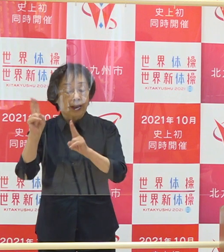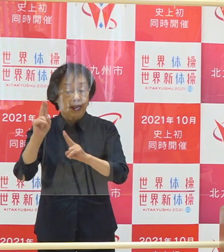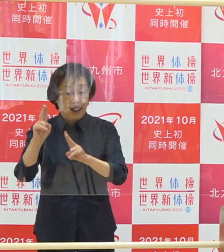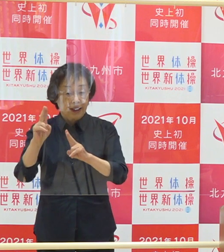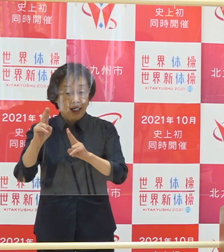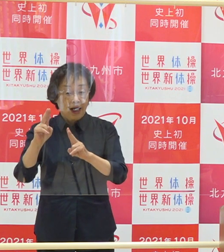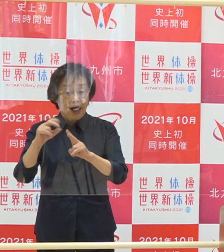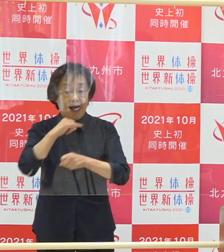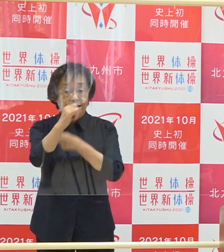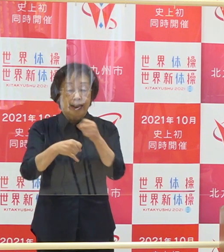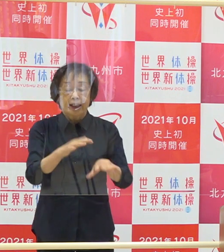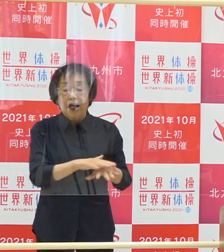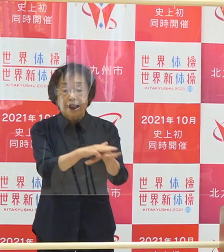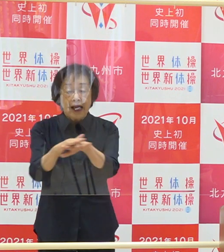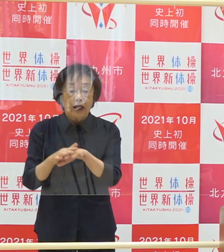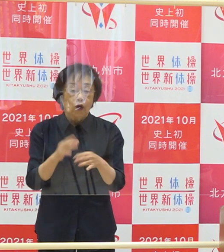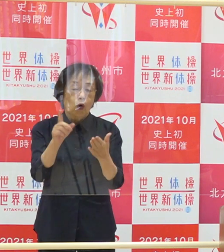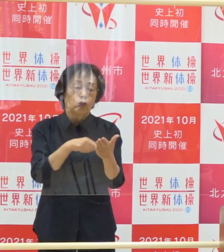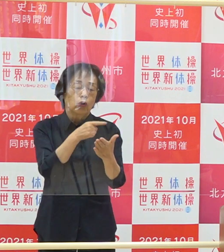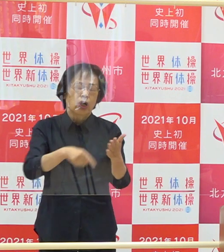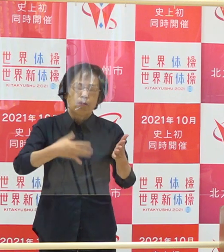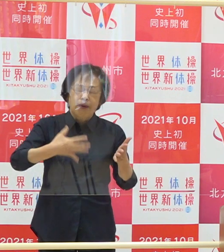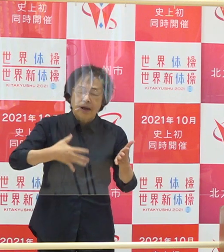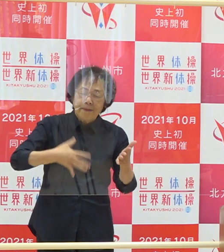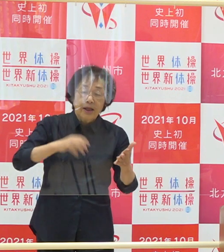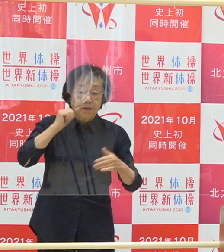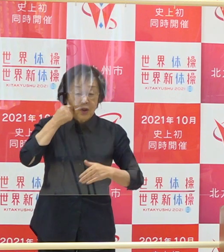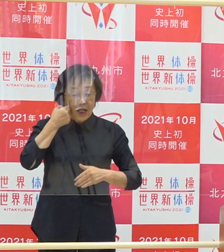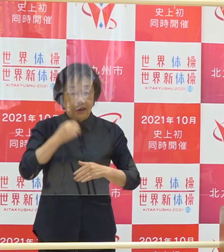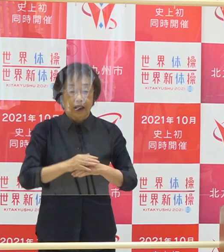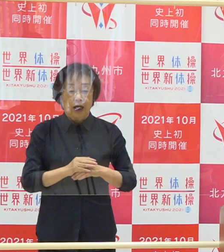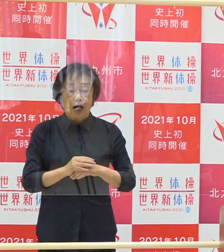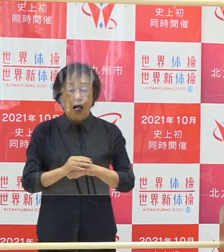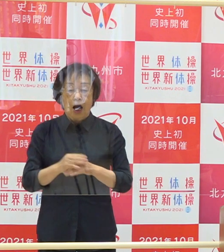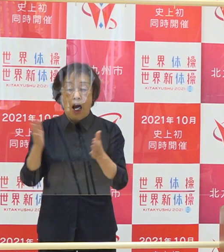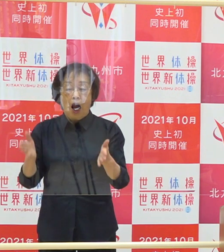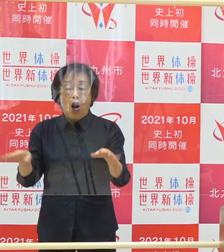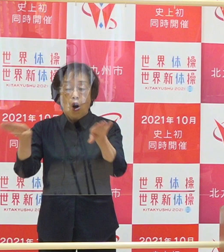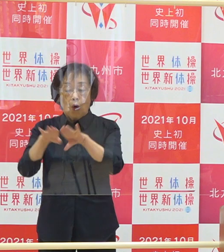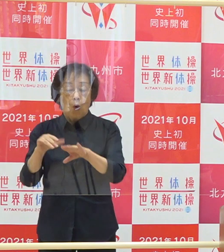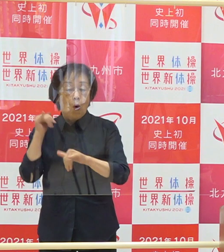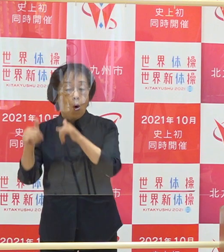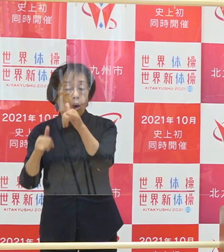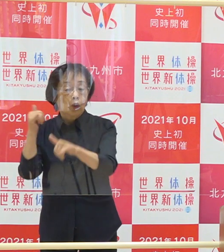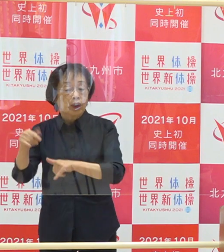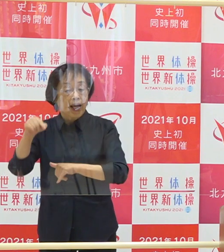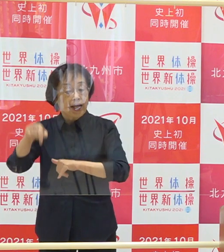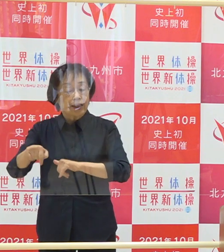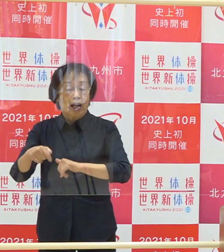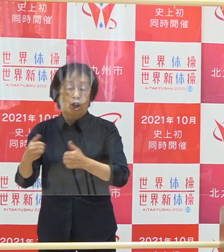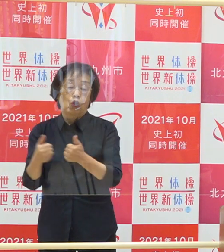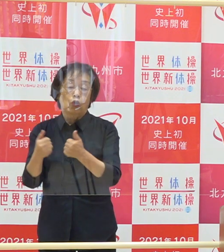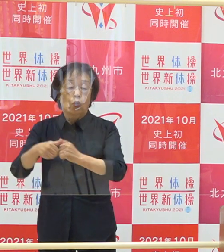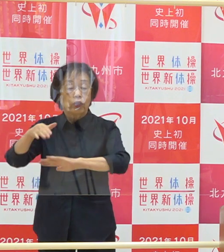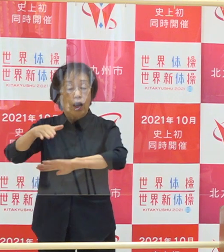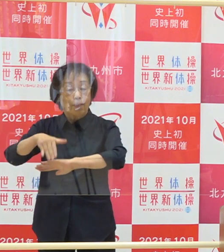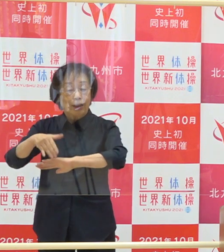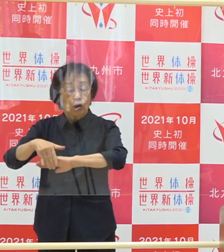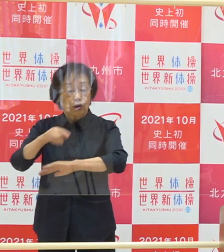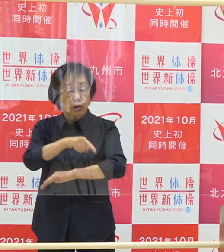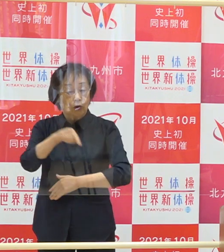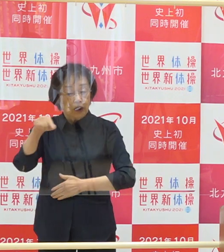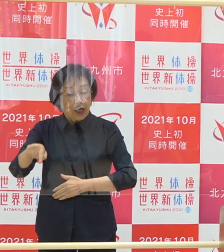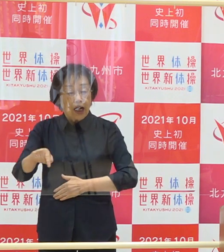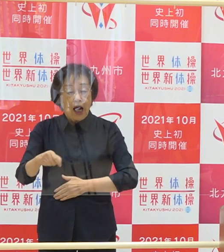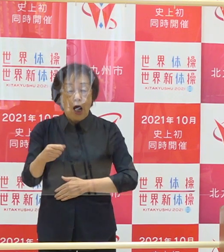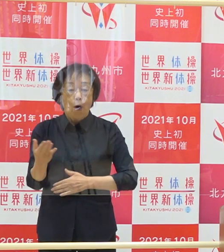ットの処理ができないので、希望される方はコールセンター、区役所の相談窓口への来所、このいずれかによって